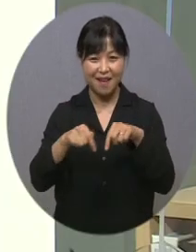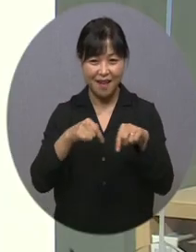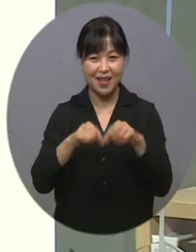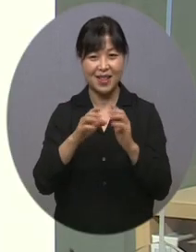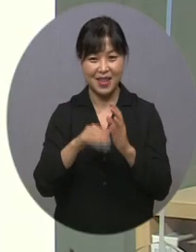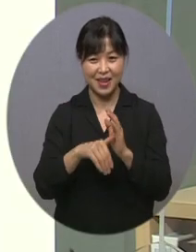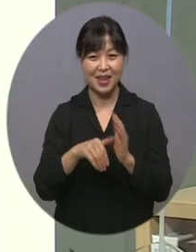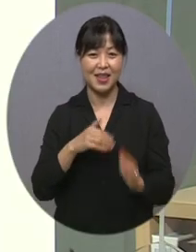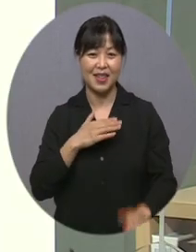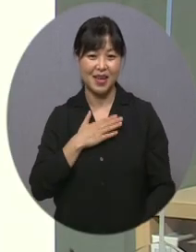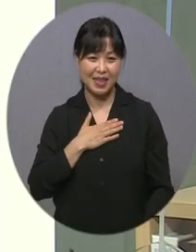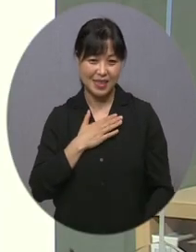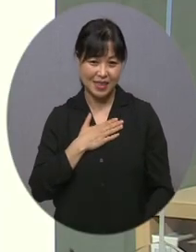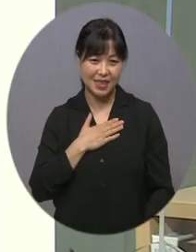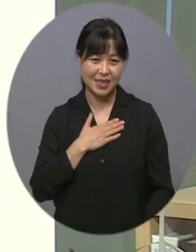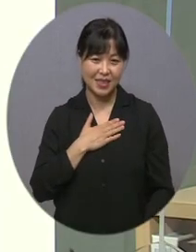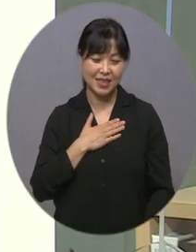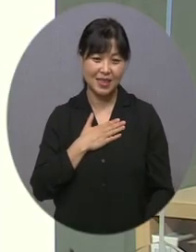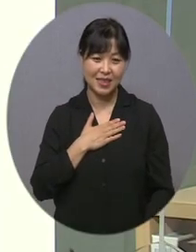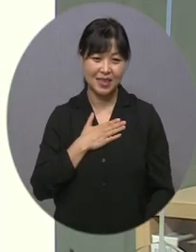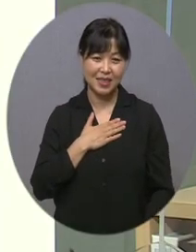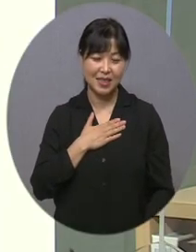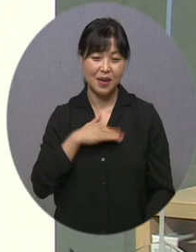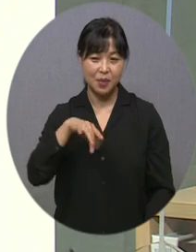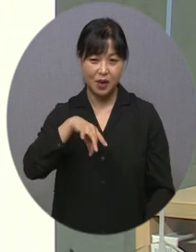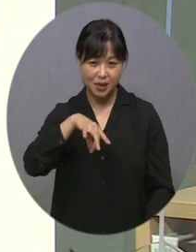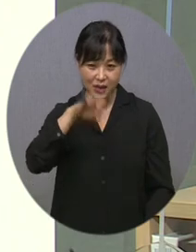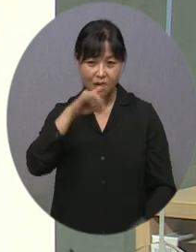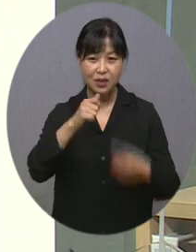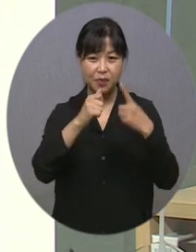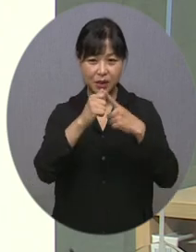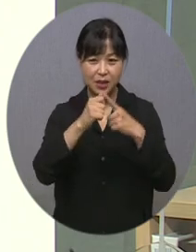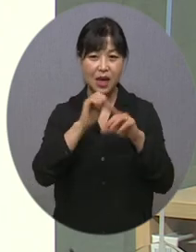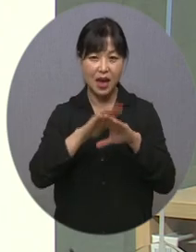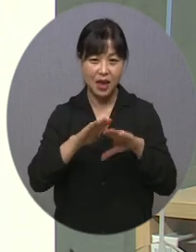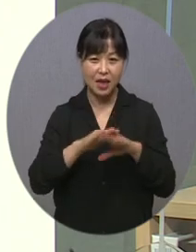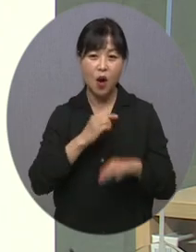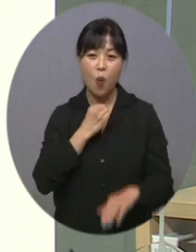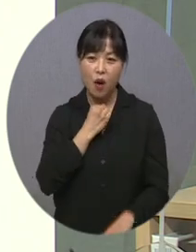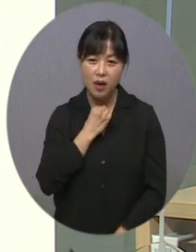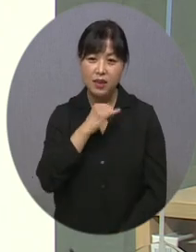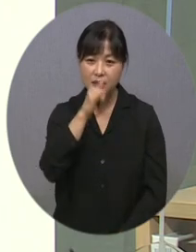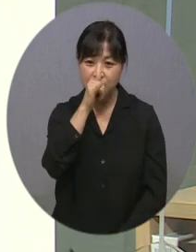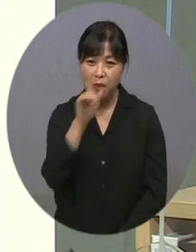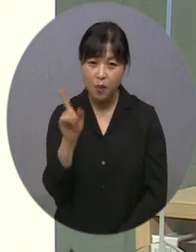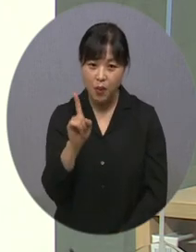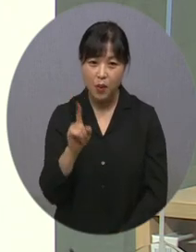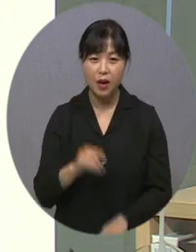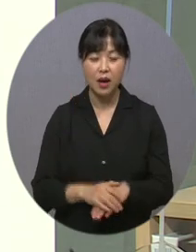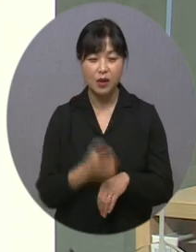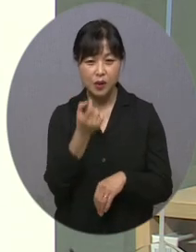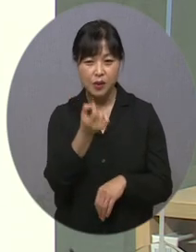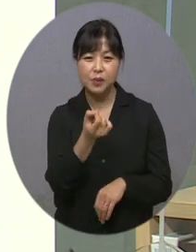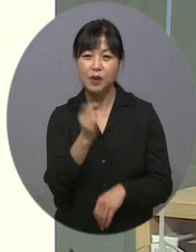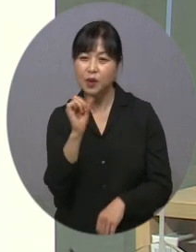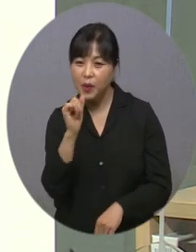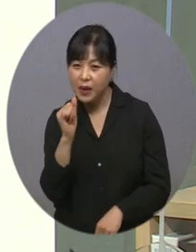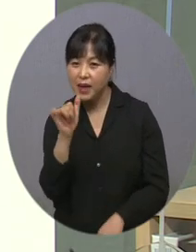나는 무엇을 먼저 해결해 나가야 할 것 같다. 예. 하는 얘기 아까는 잠깐 예, 예.